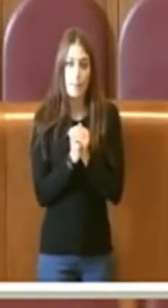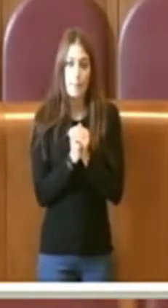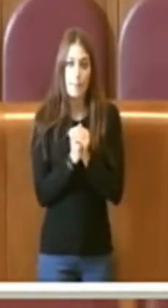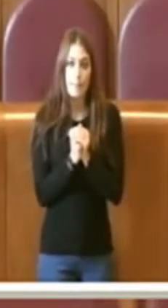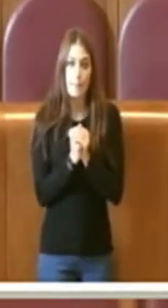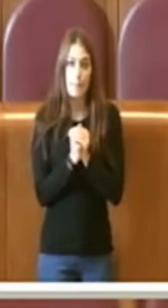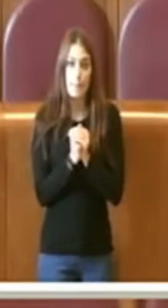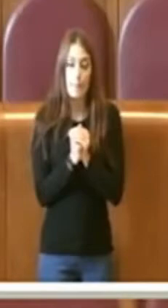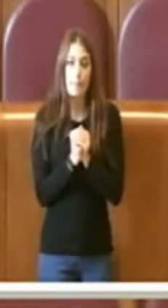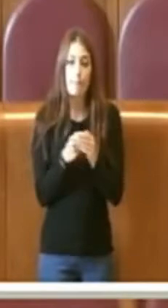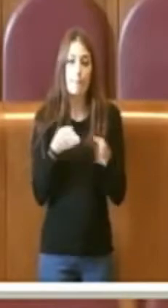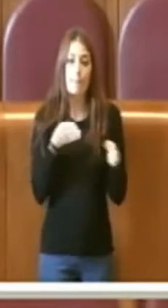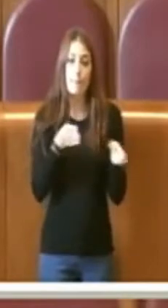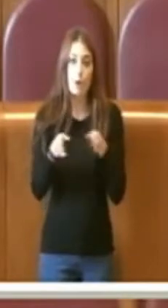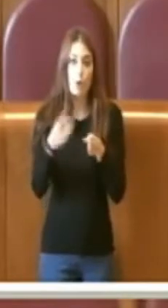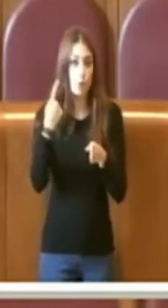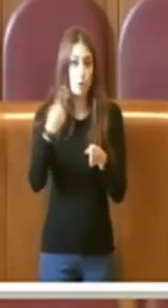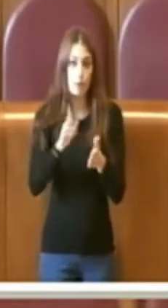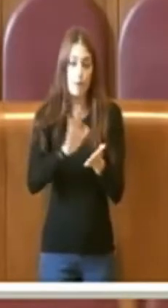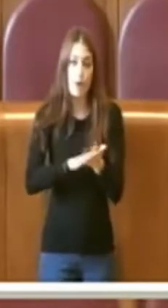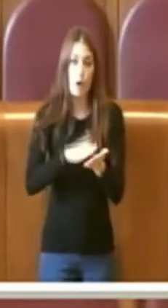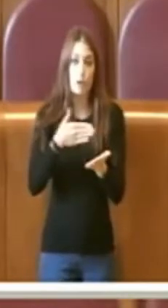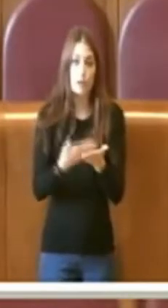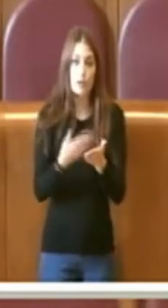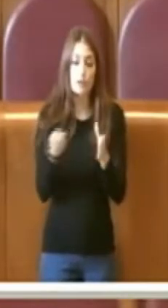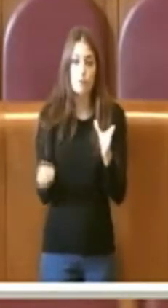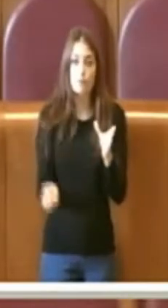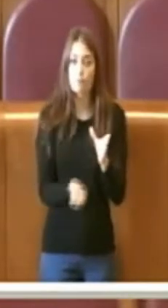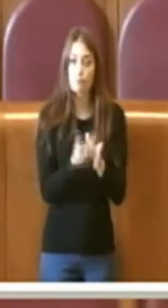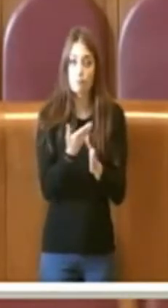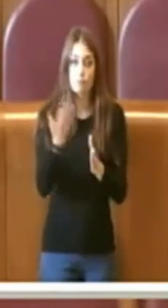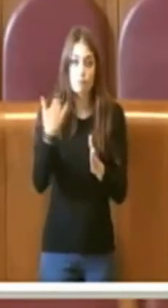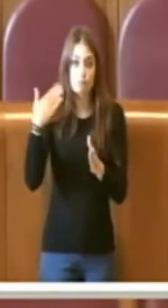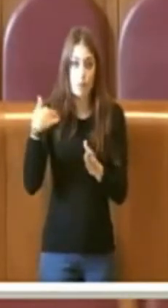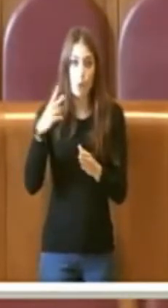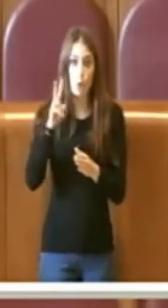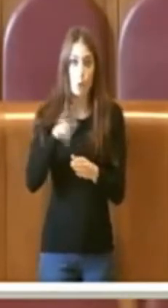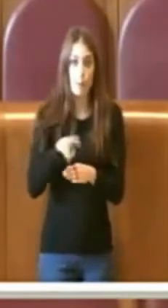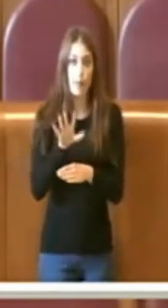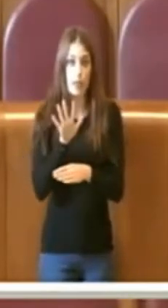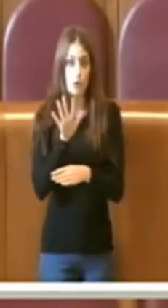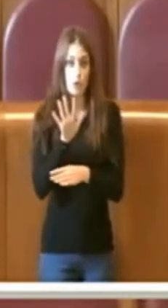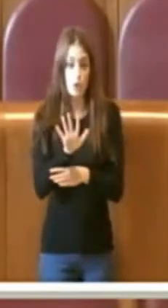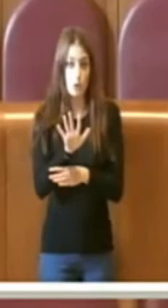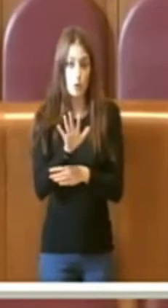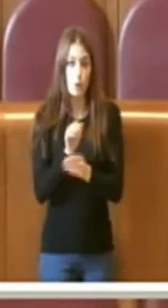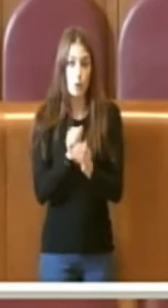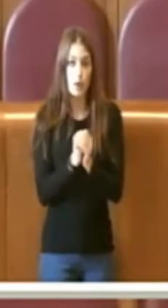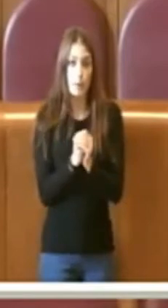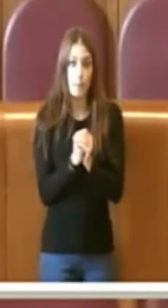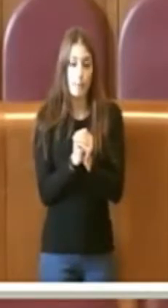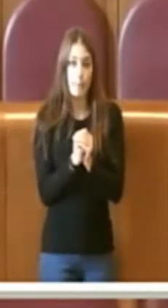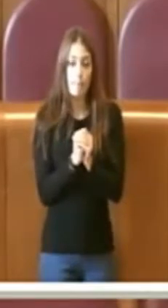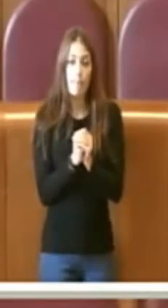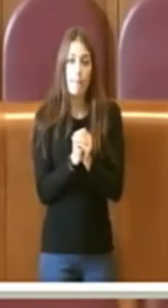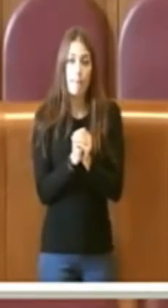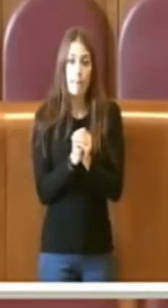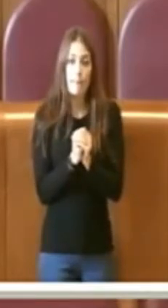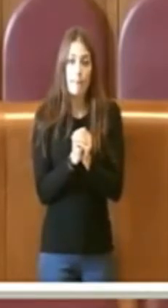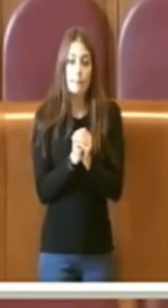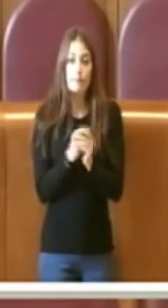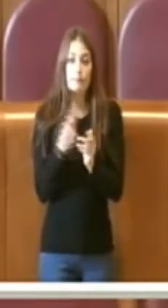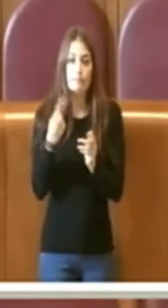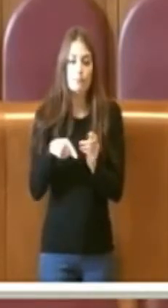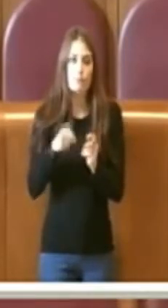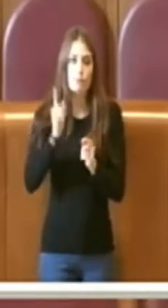di valorizzazione, come sapete, nasce nel lontano 2005, e in cui si è